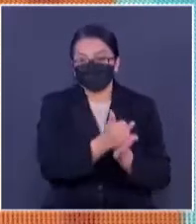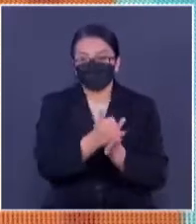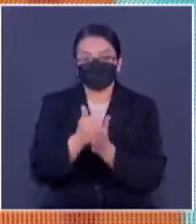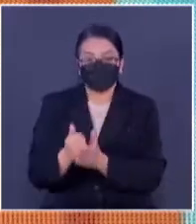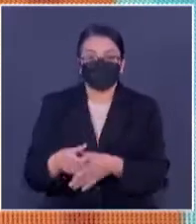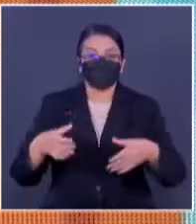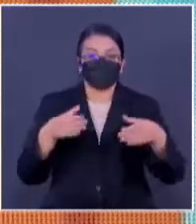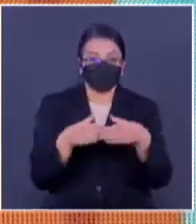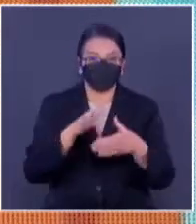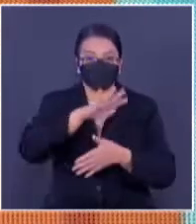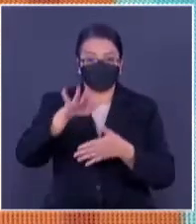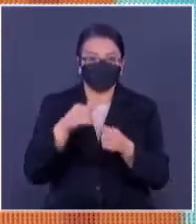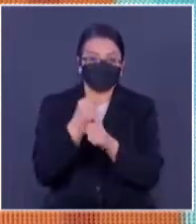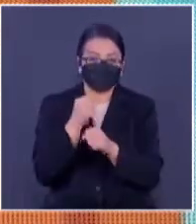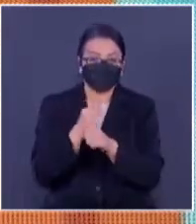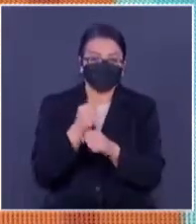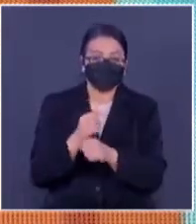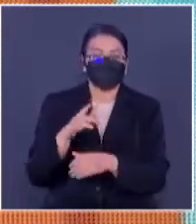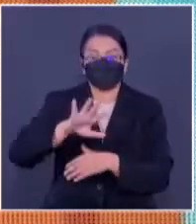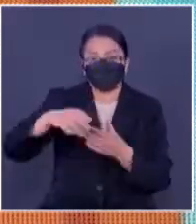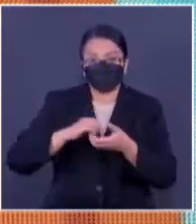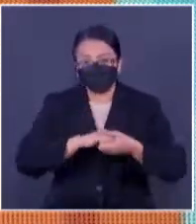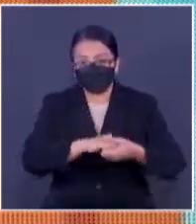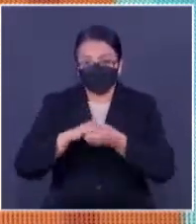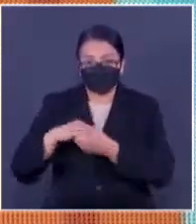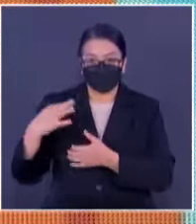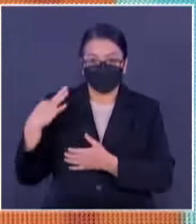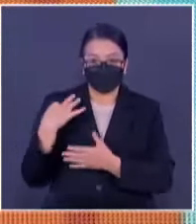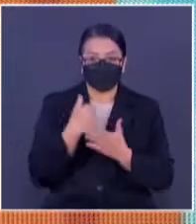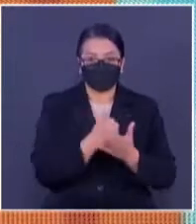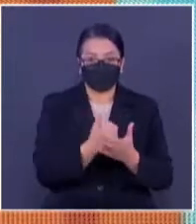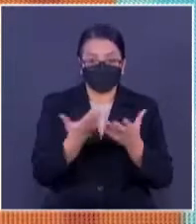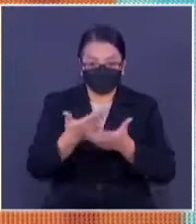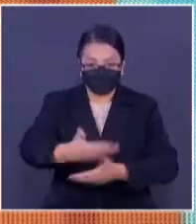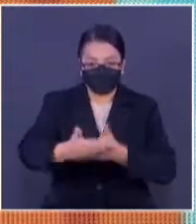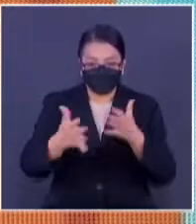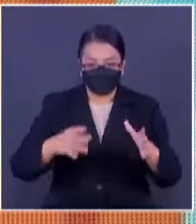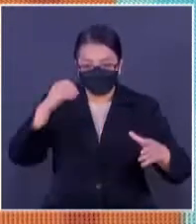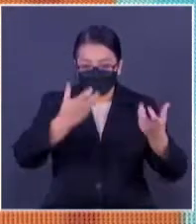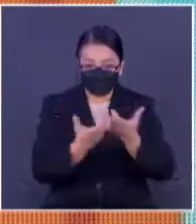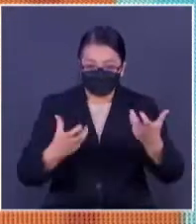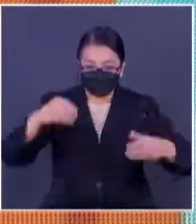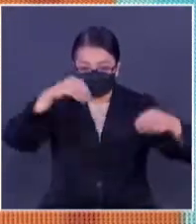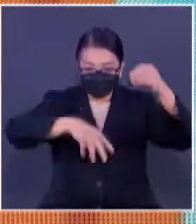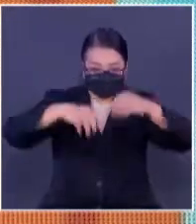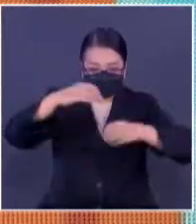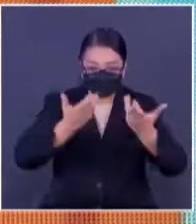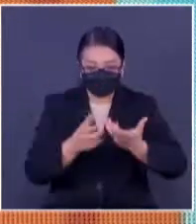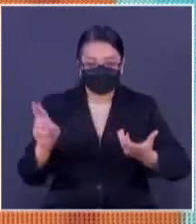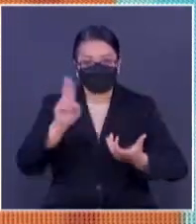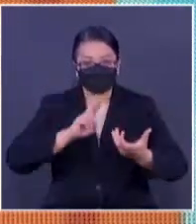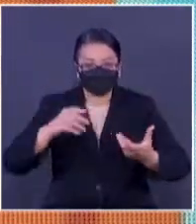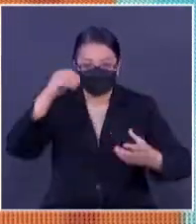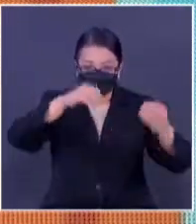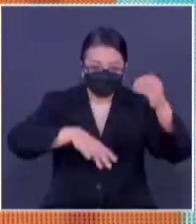งพี่ๆน้องๆพนักงานของโมโนโทมิตินายร่วมกันเป็นจิตอาสาบรรจุอุปกรณ์ต่างๆเครื่องใช้เครื่องอุปโภ